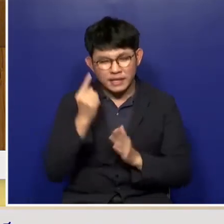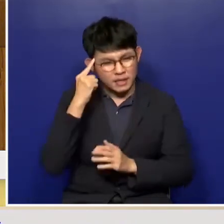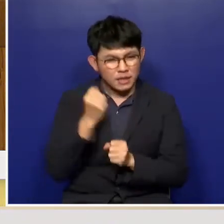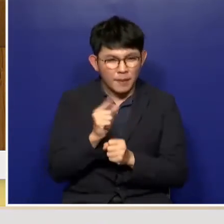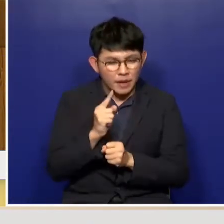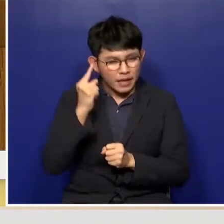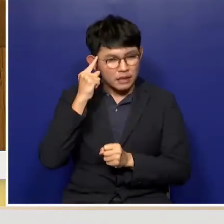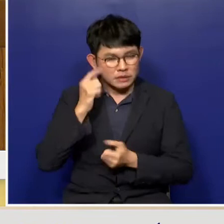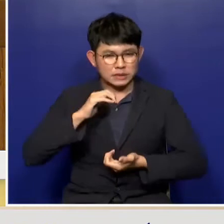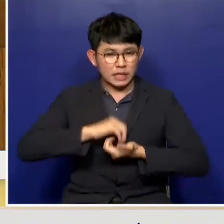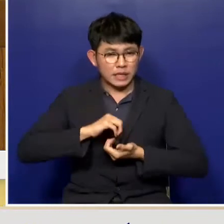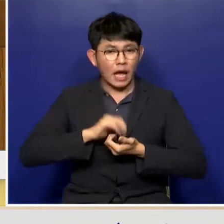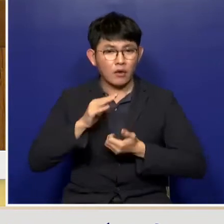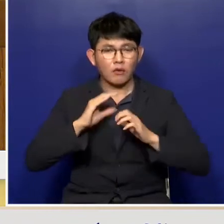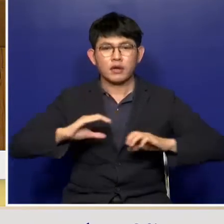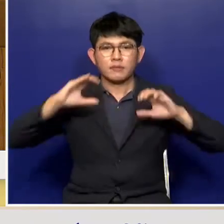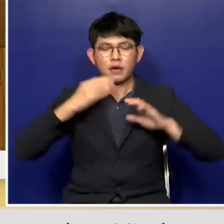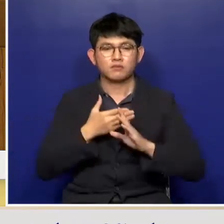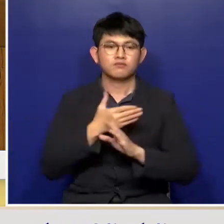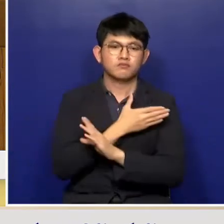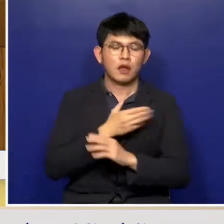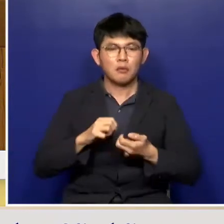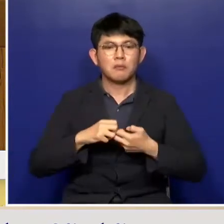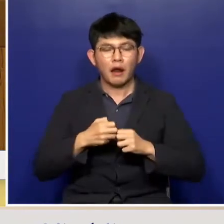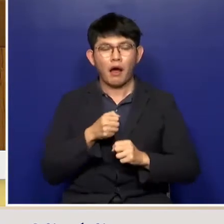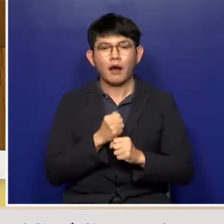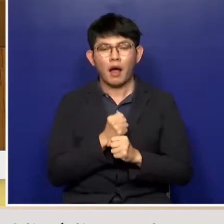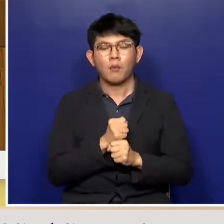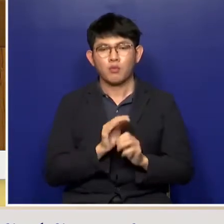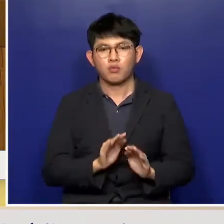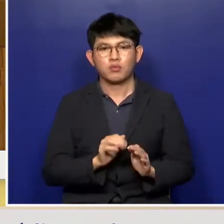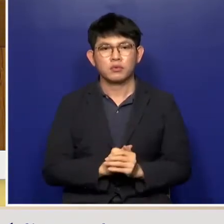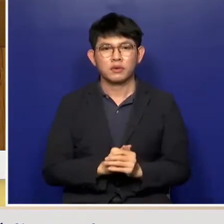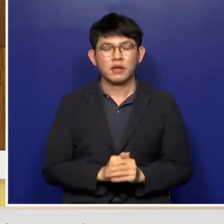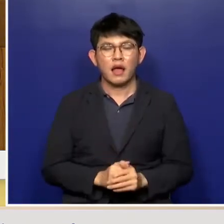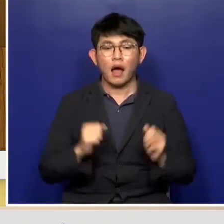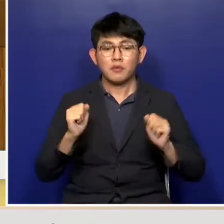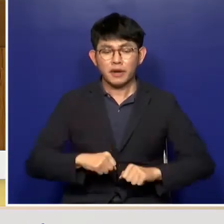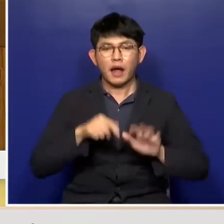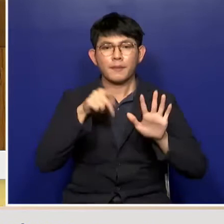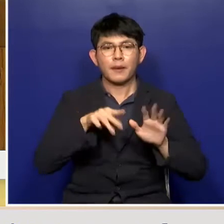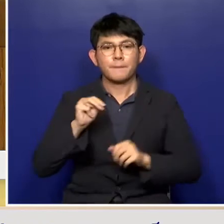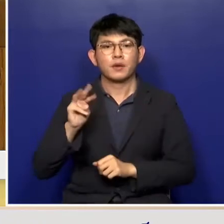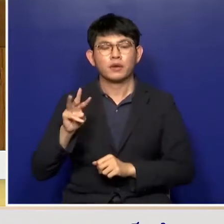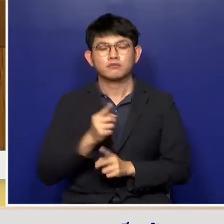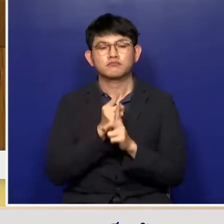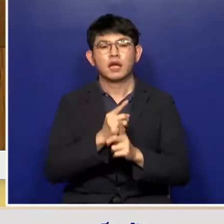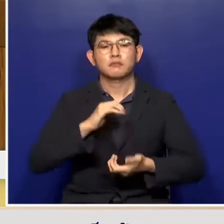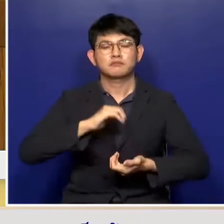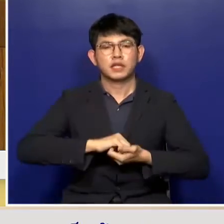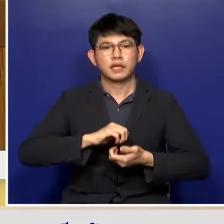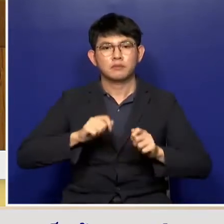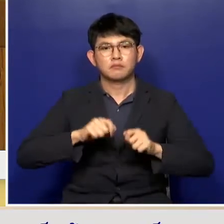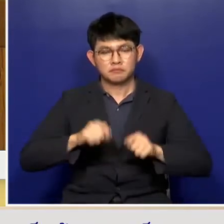ญาทรฐบาลก่อนหนานั้ทำไว้เมื่อว 5,000 ม.วัตร เขากตทำตามสัญญาที่รฐบาล